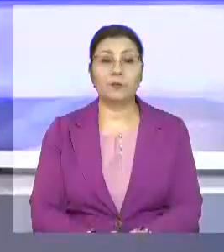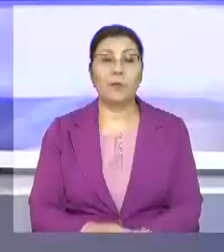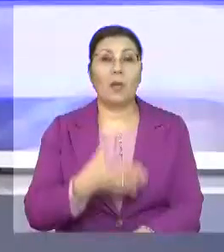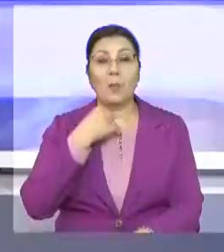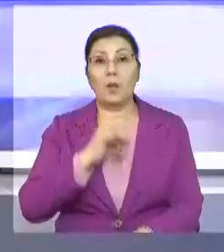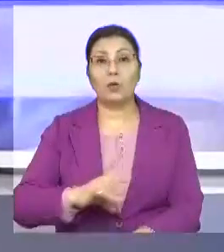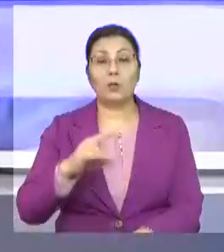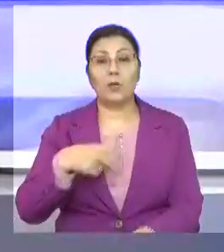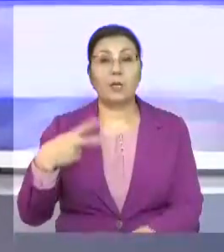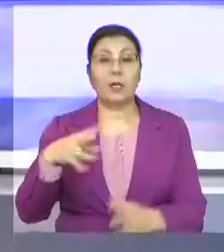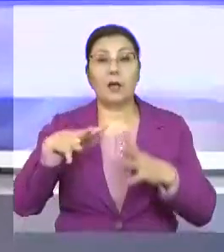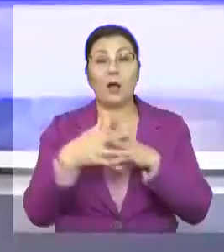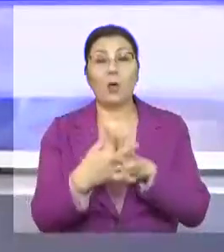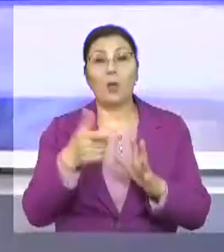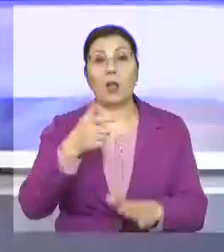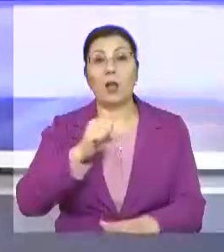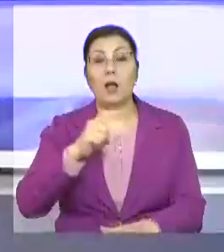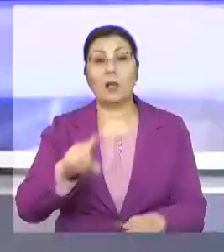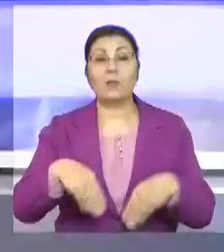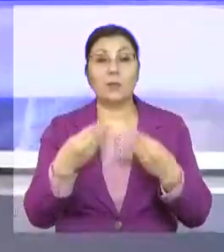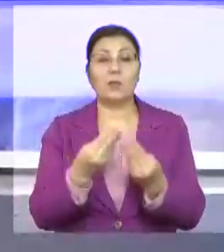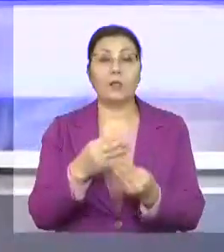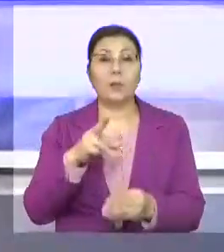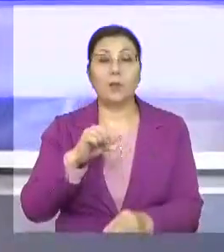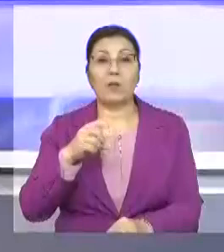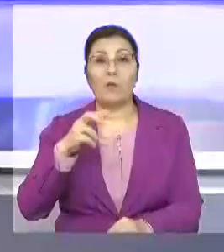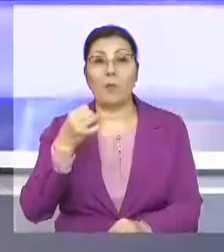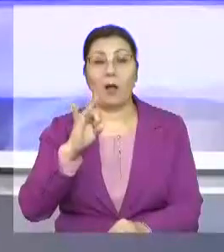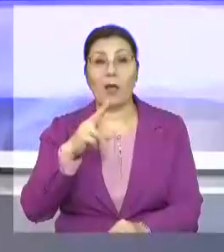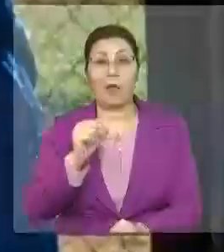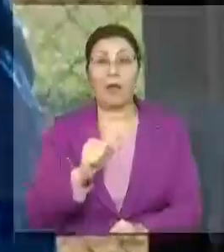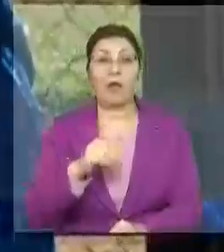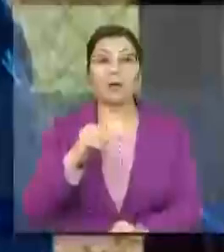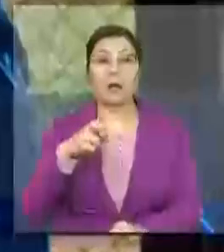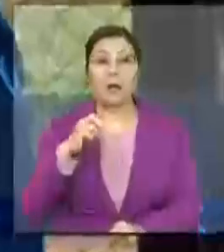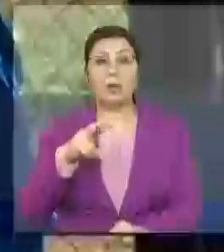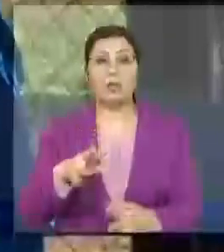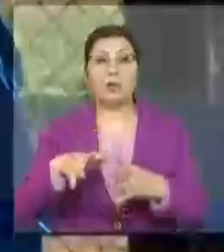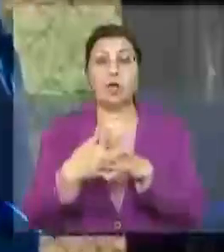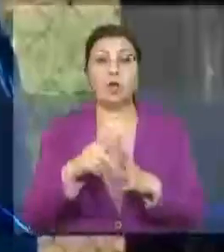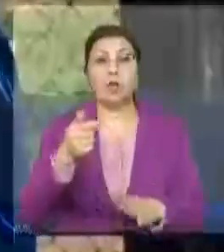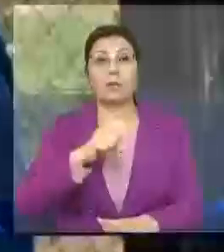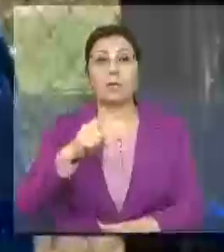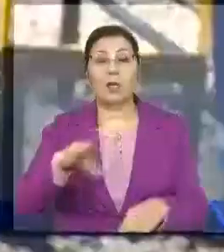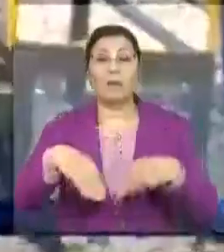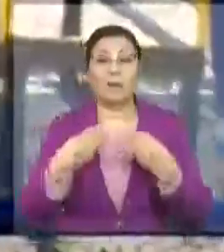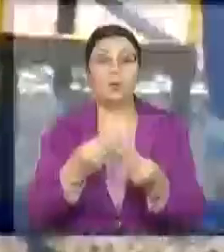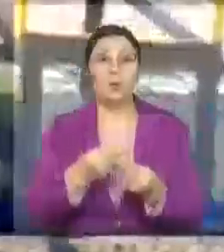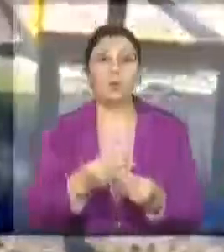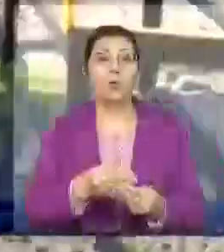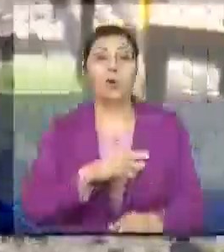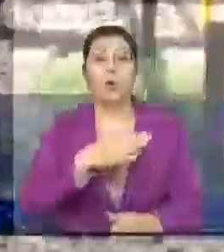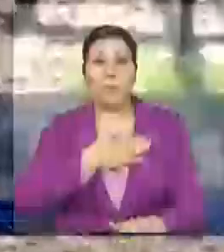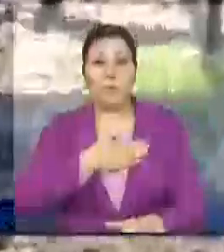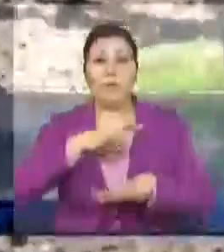Мәртөк ауданында екі ауылға газ кірді. Ол Первомайка және Жаңажол елді мекендері. Жалпы ауданда көгілдір отынмен қамту жұмыстары белсенді жүріп